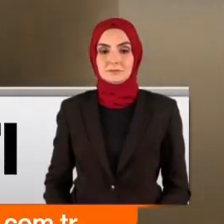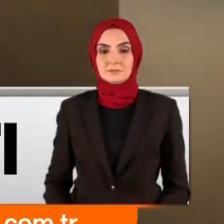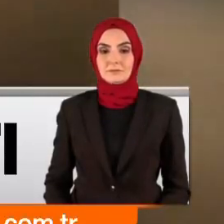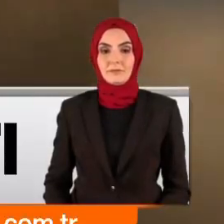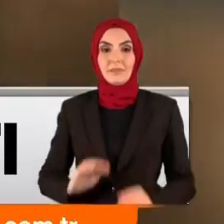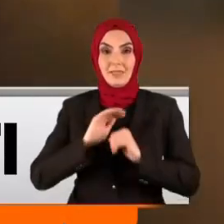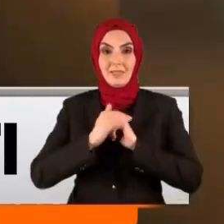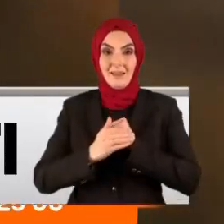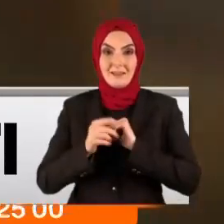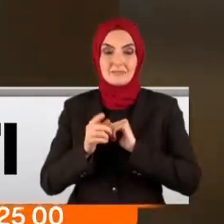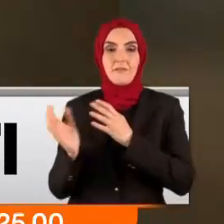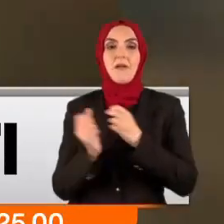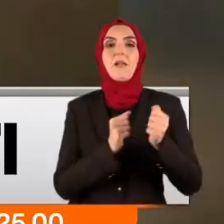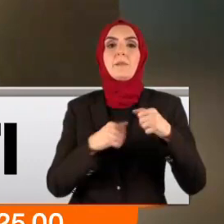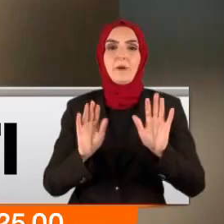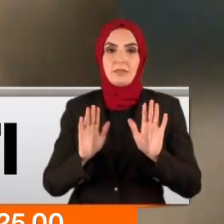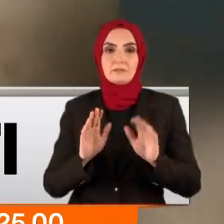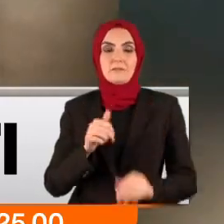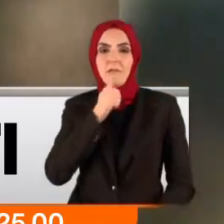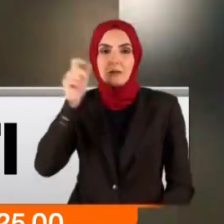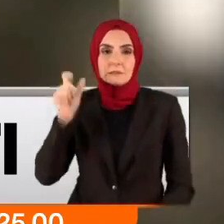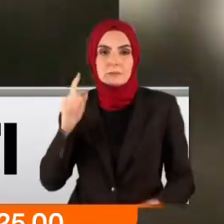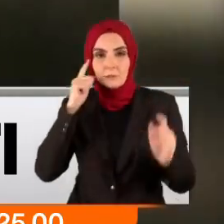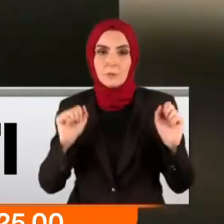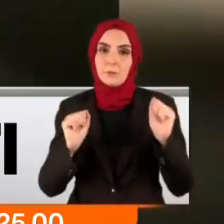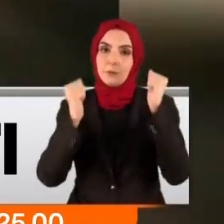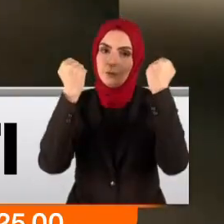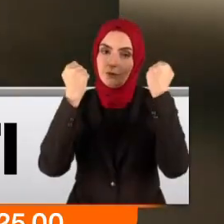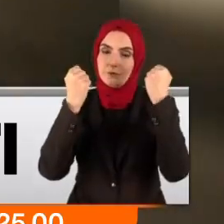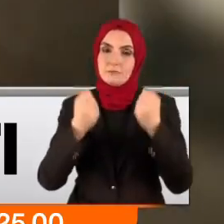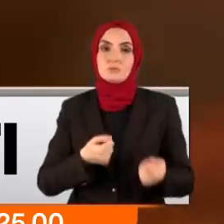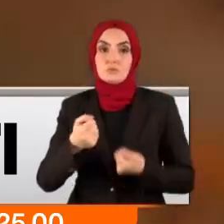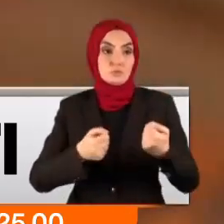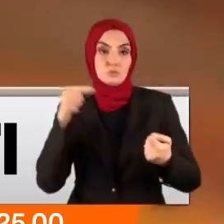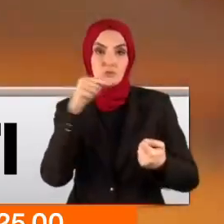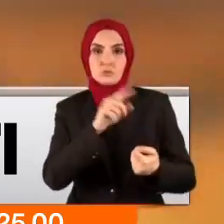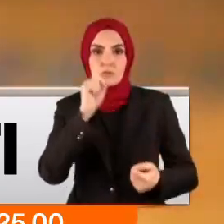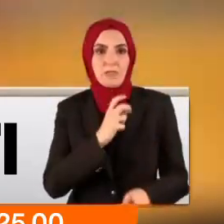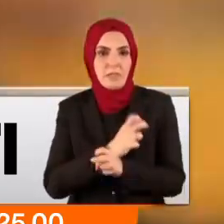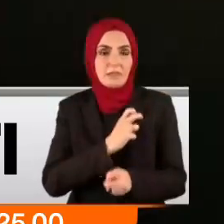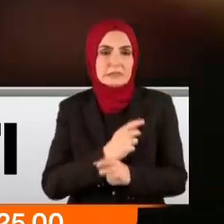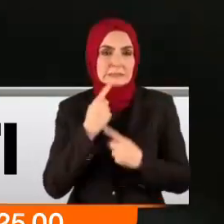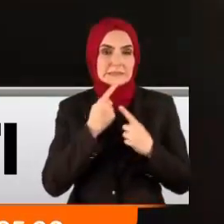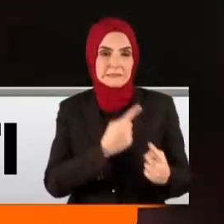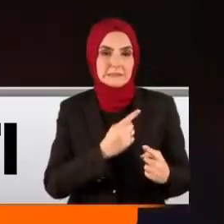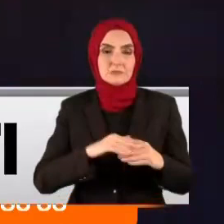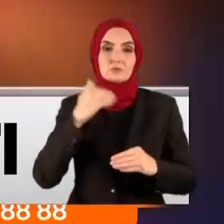Taksiye alınmadı, çileden çıktı. Sürücüyü önce tehdit etti, sonra da onu durdurabilmek için aracın üzerine